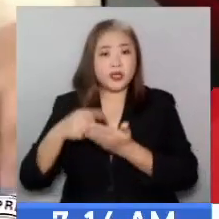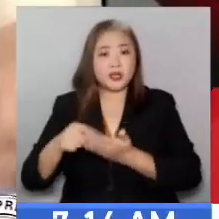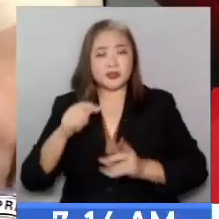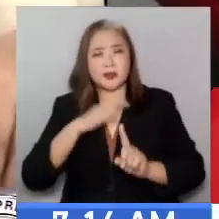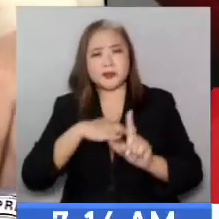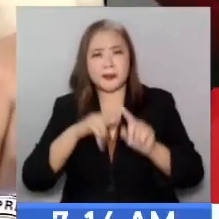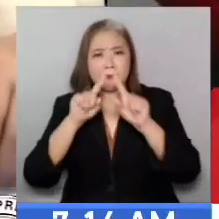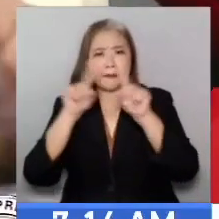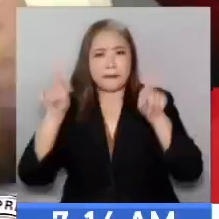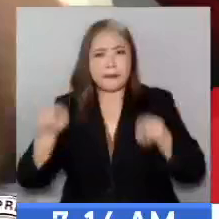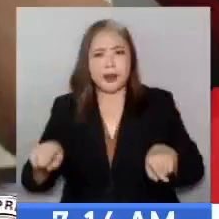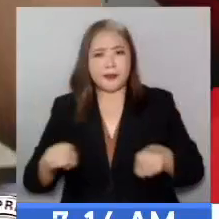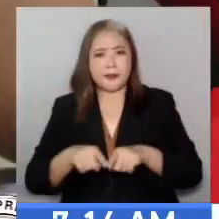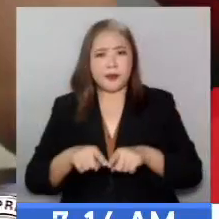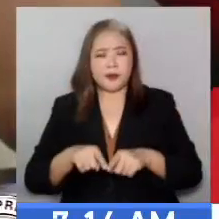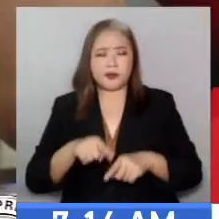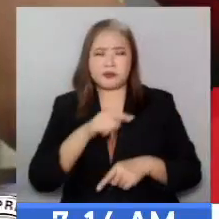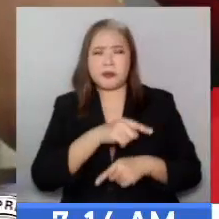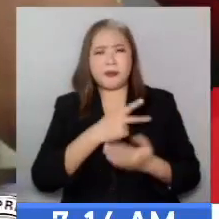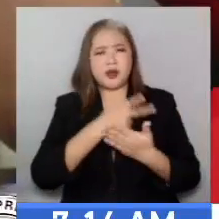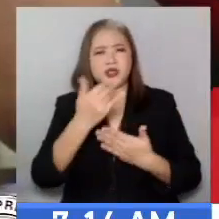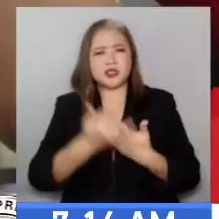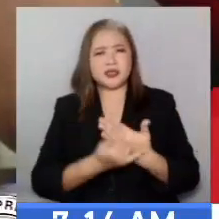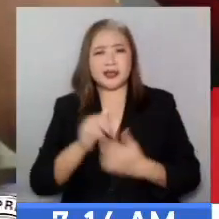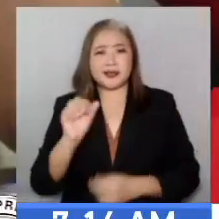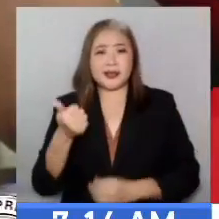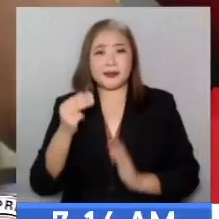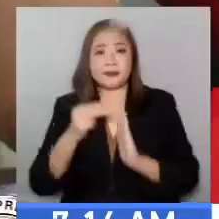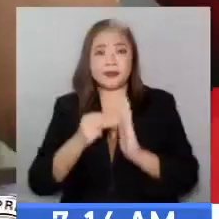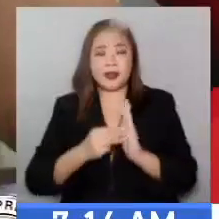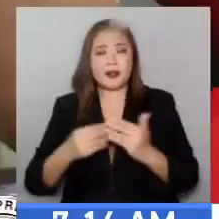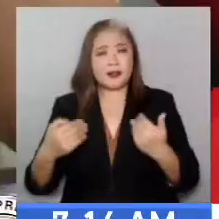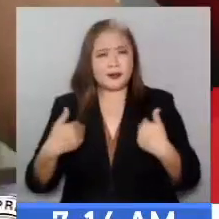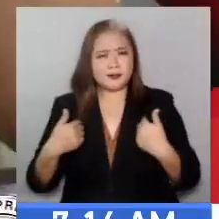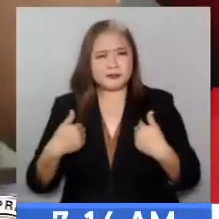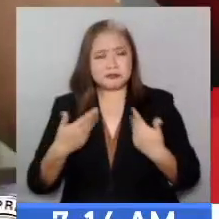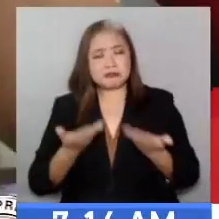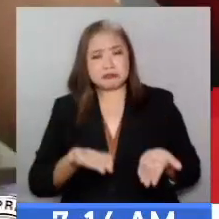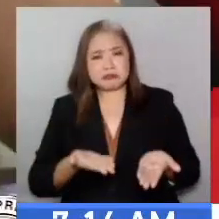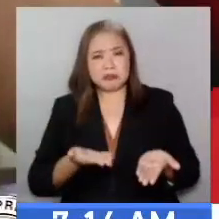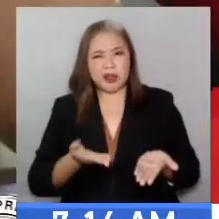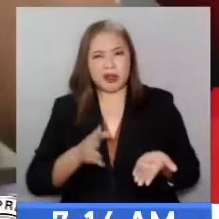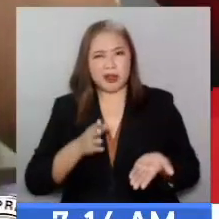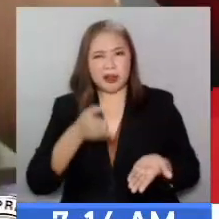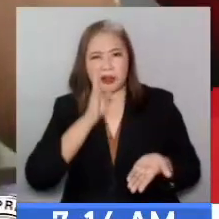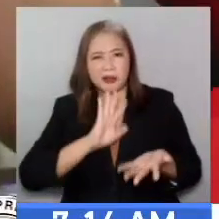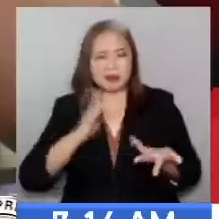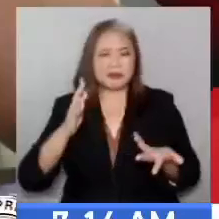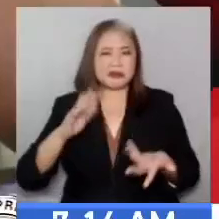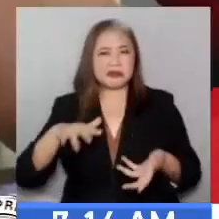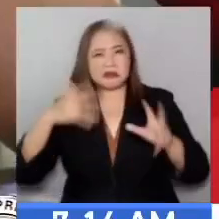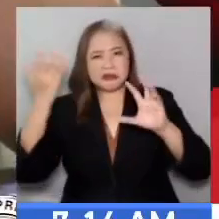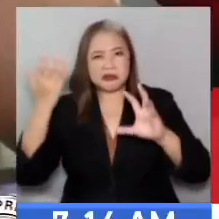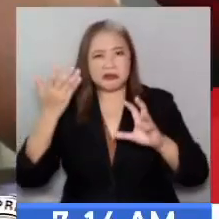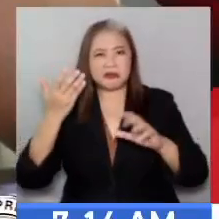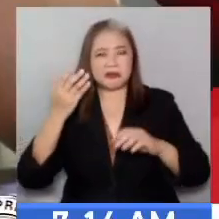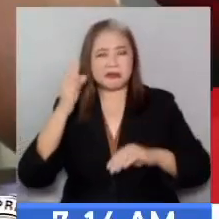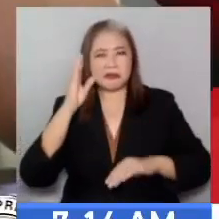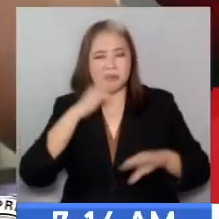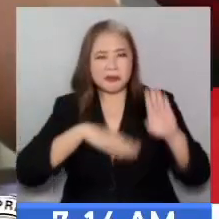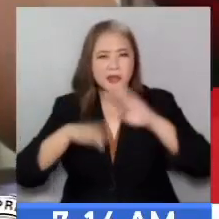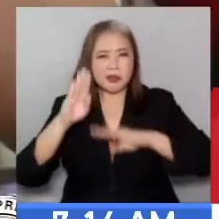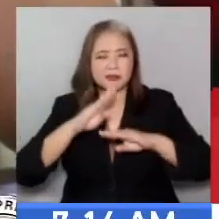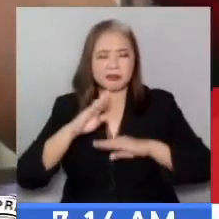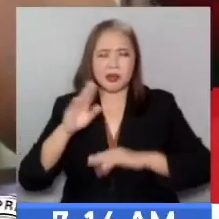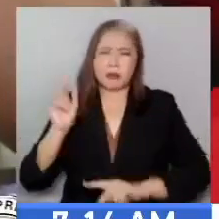isang 10 million project ay mayong kaunting Aberya ay sasabihin na kaagad ng tao